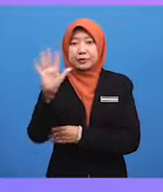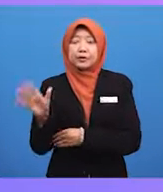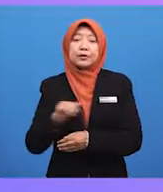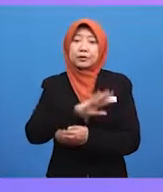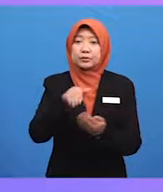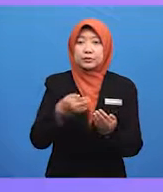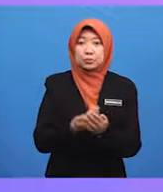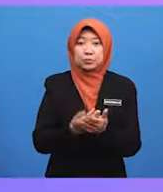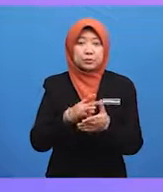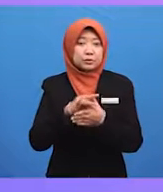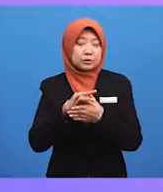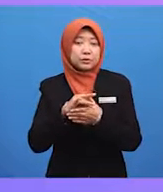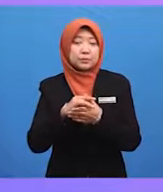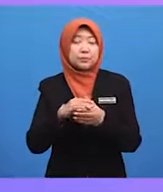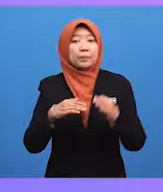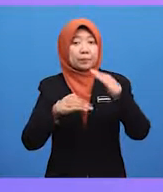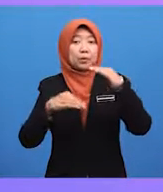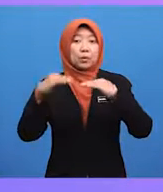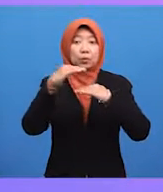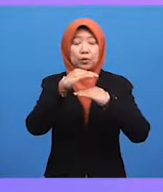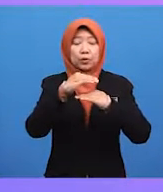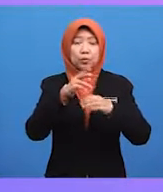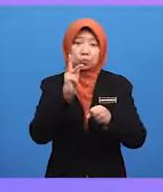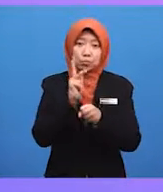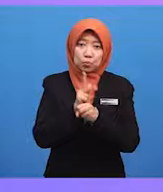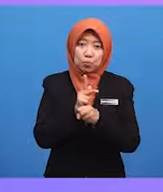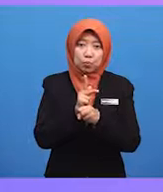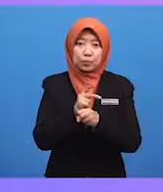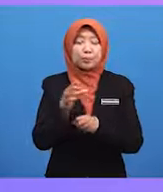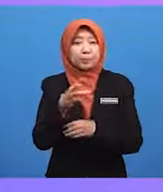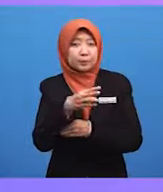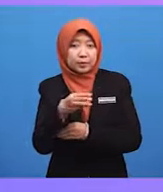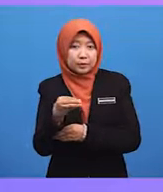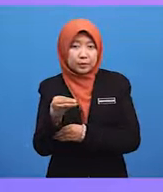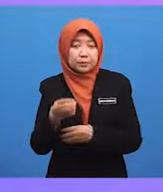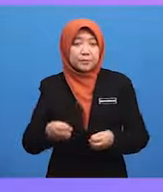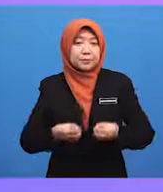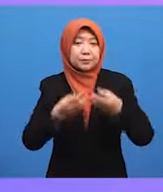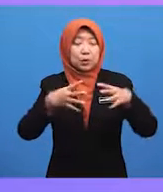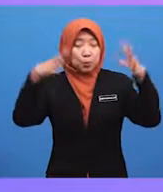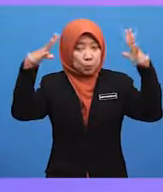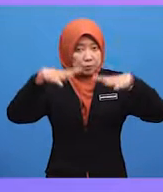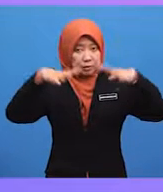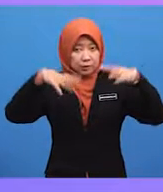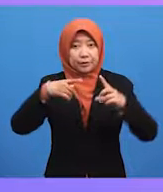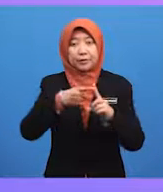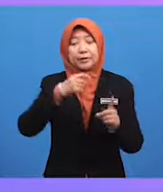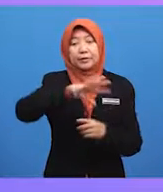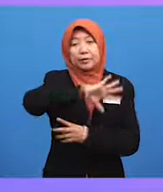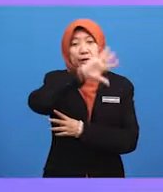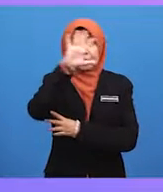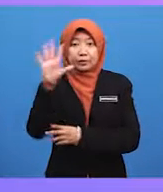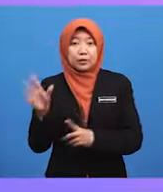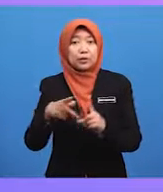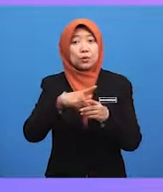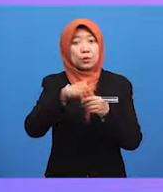isinya sebagai bangunan yang dibina dengan kukuhnya, dan diturunkannya air hujan dari langit lalu